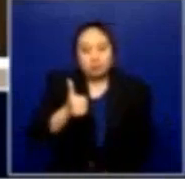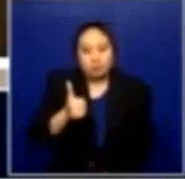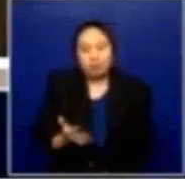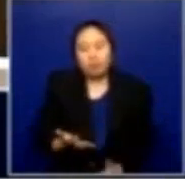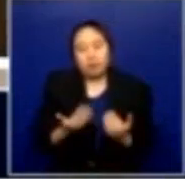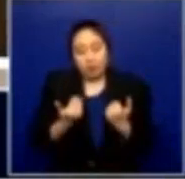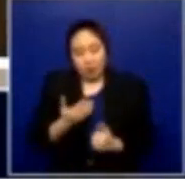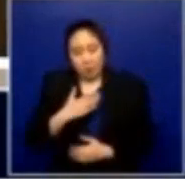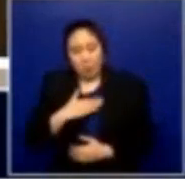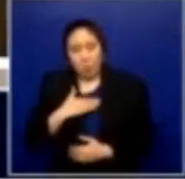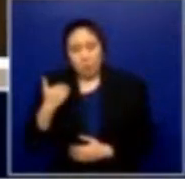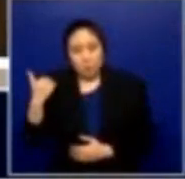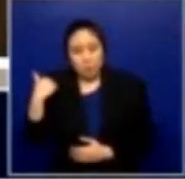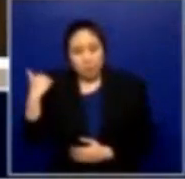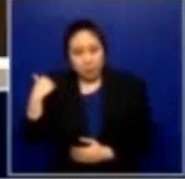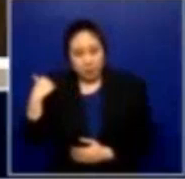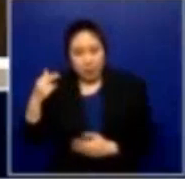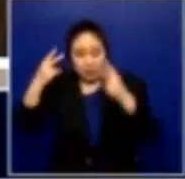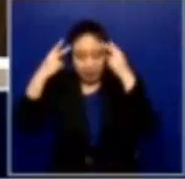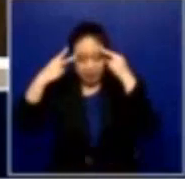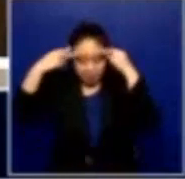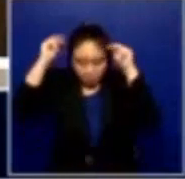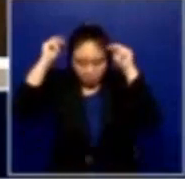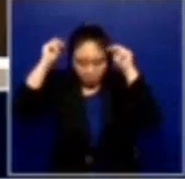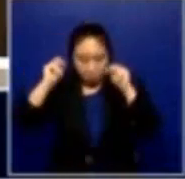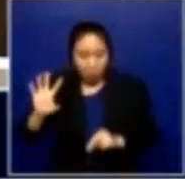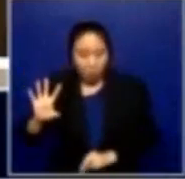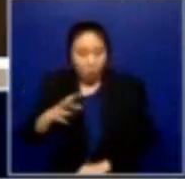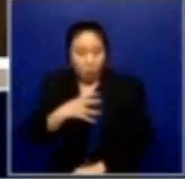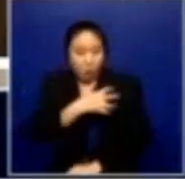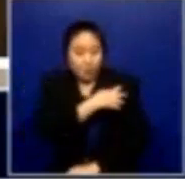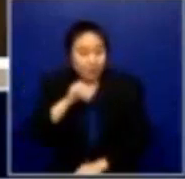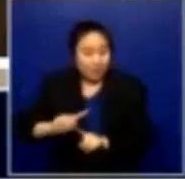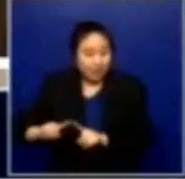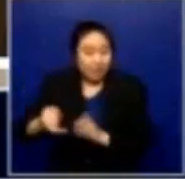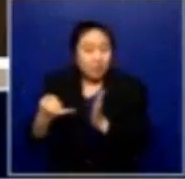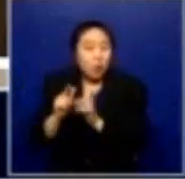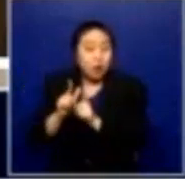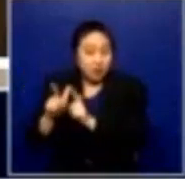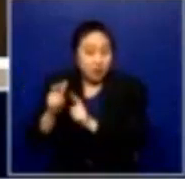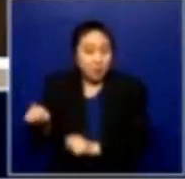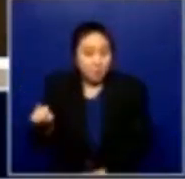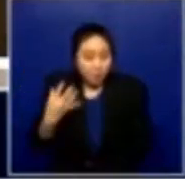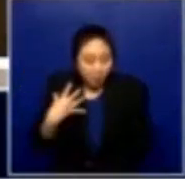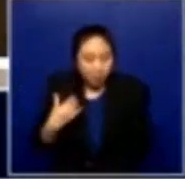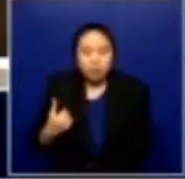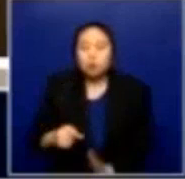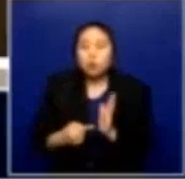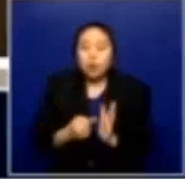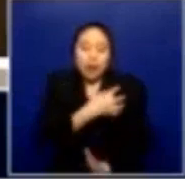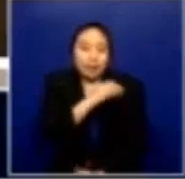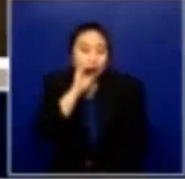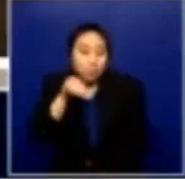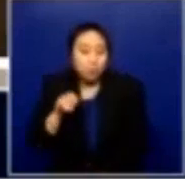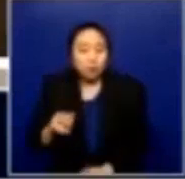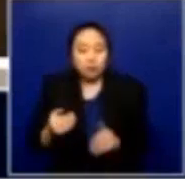เองเนี่ยได้รับแจ้งจากทางท่านนายกเทศมนตรีในพื้นที่ผมที่จังหวัดเลยนะครับเช่นเทศบาลตำบลน้ำส